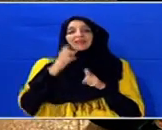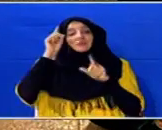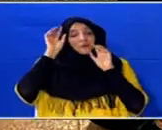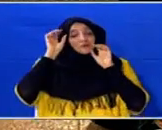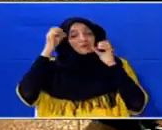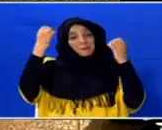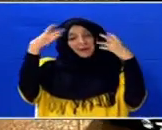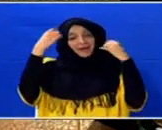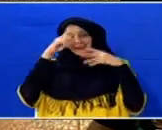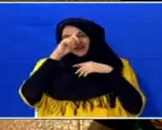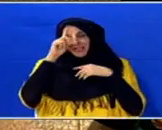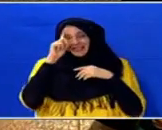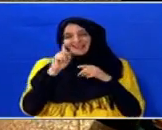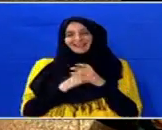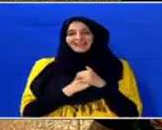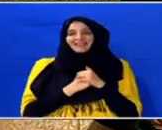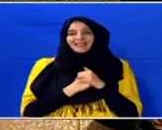الله. وفيك.